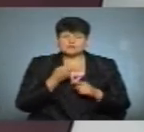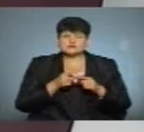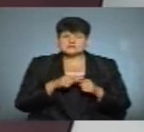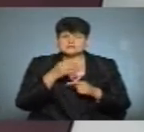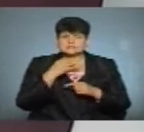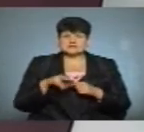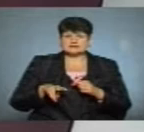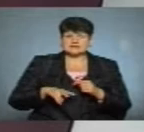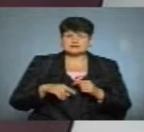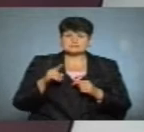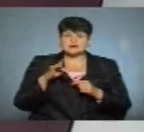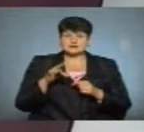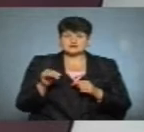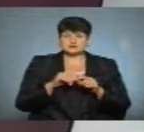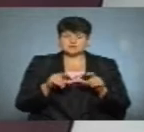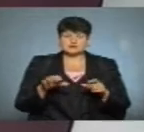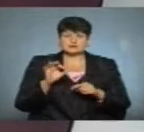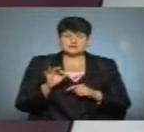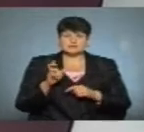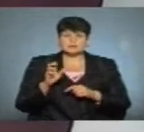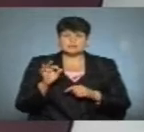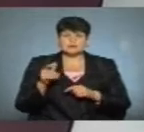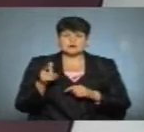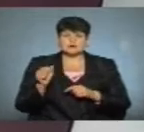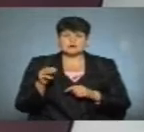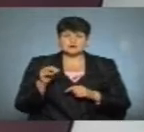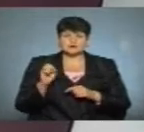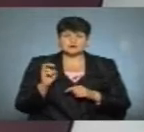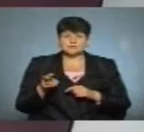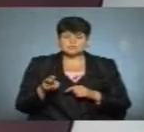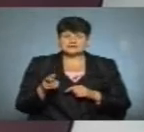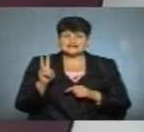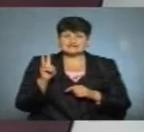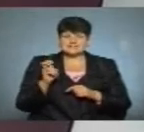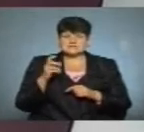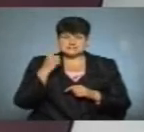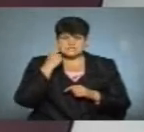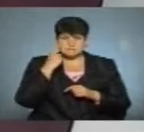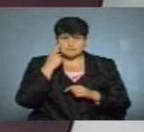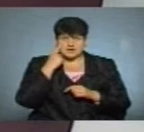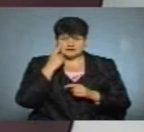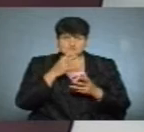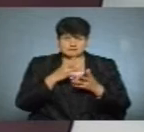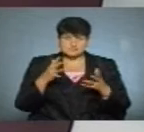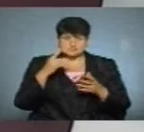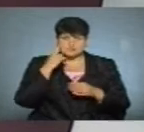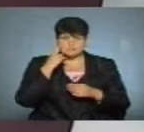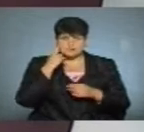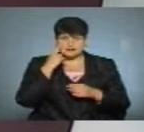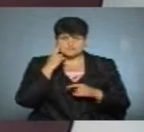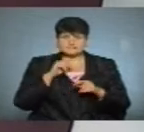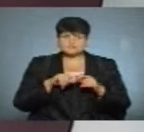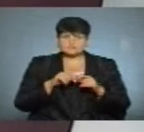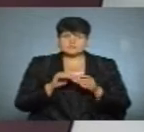повідомила директорка Збаразької школи Оксана Богатюк. За її словами, на 200 балів, на максимальну кількість балів